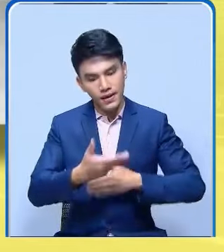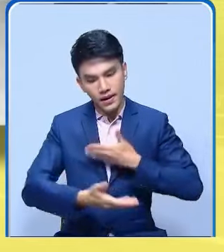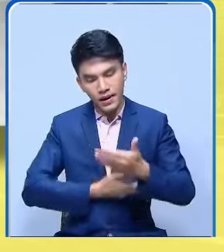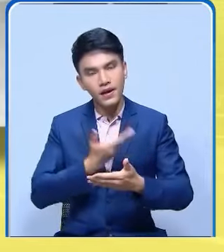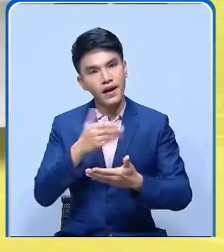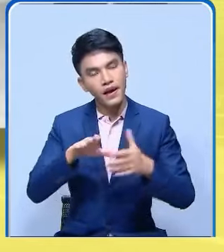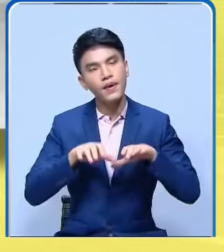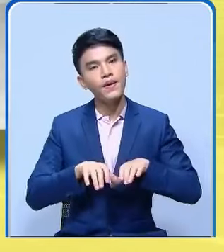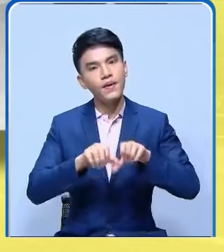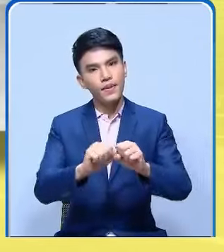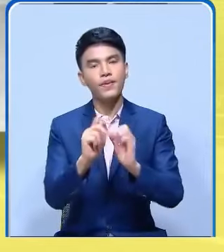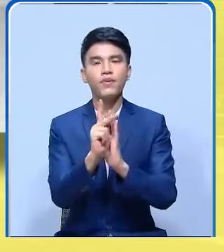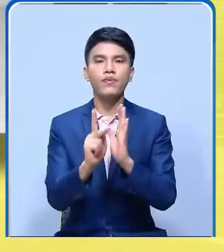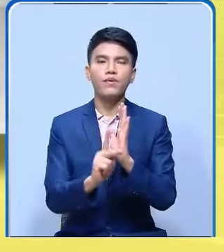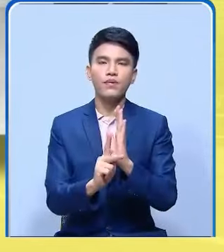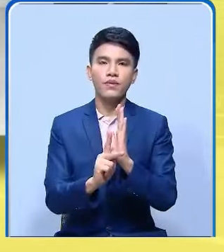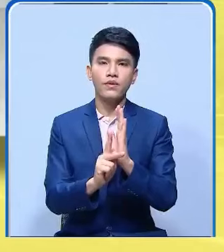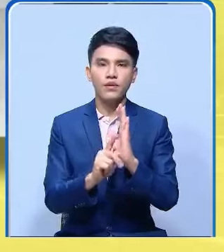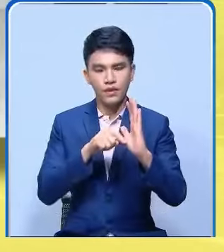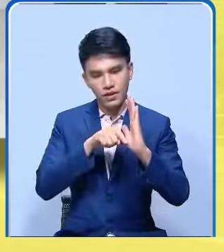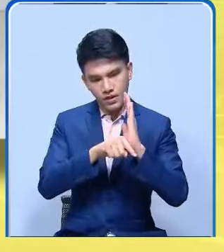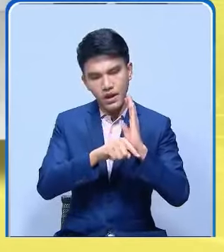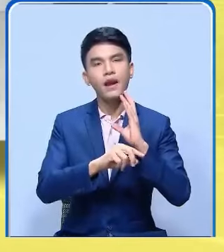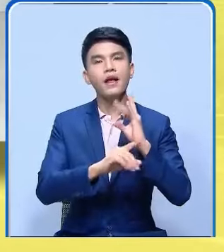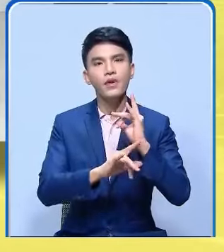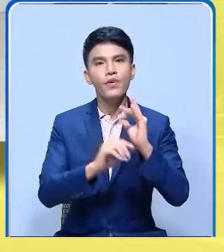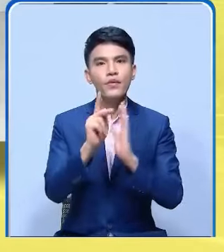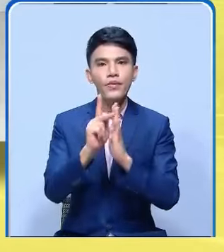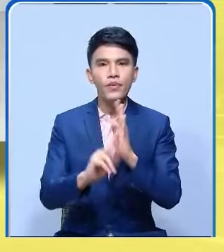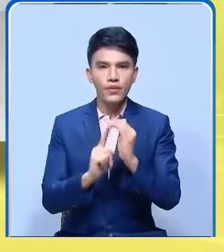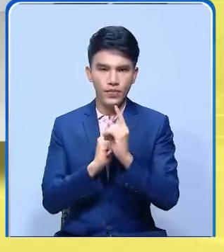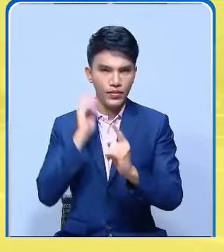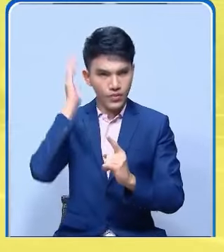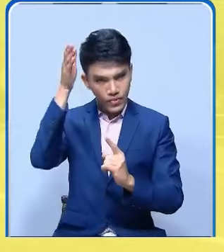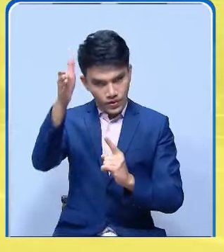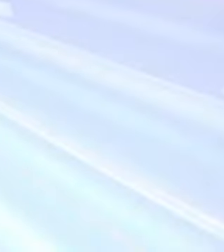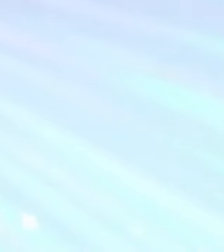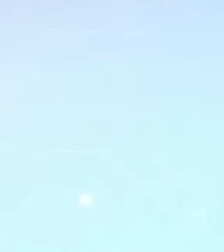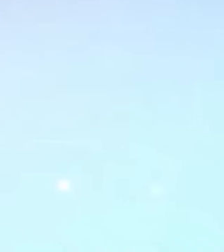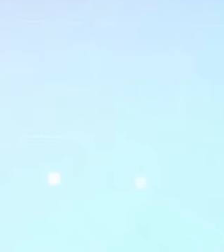ส่งพนักงานสอบสวนสภ.เมืองระยองนะคะดำเนินคดีตามกฎหมายค่ะ